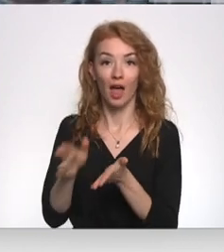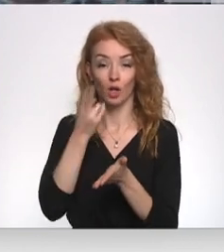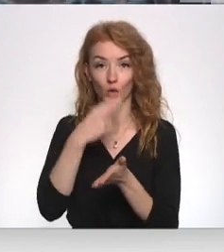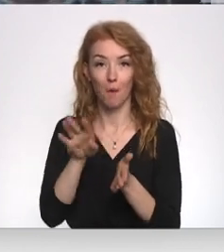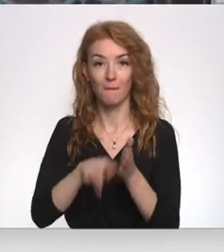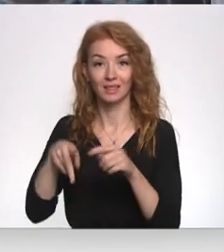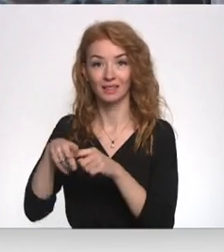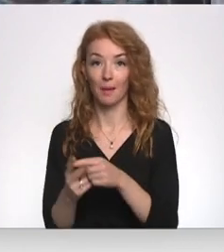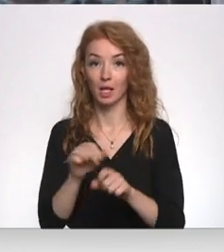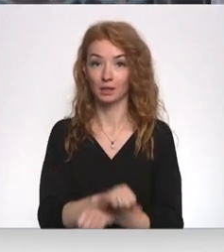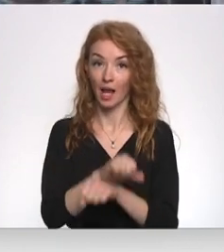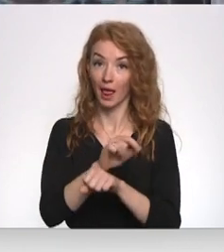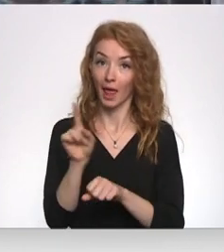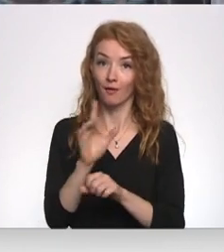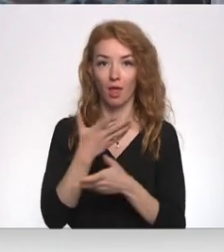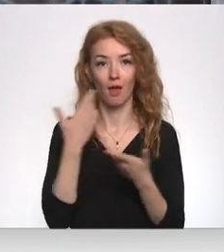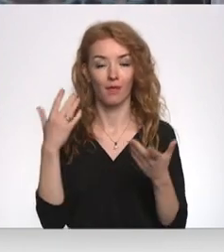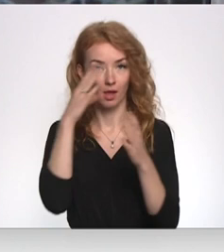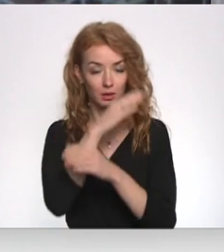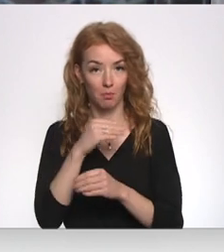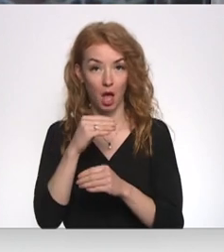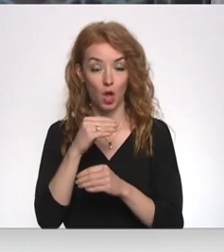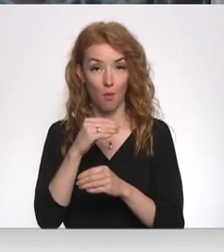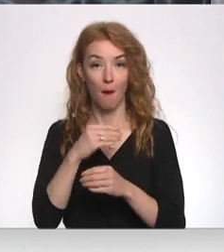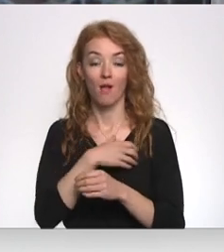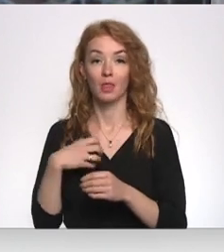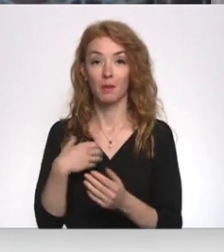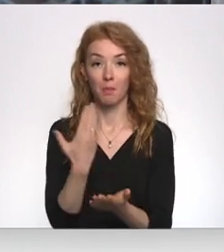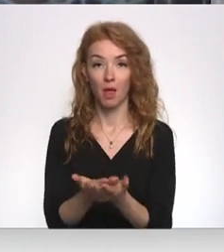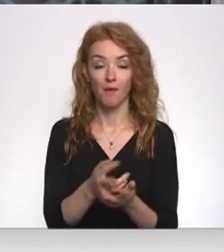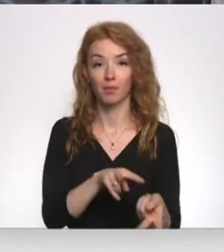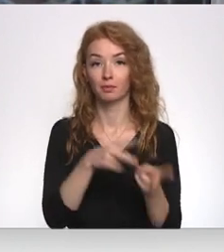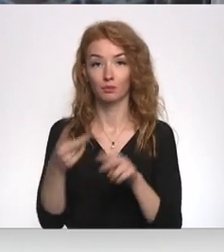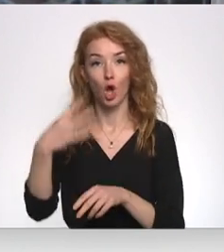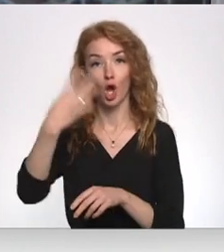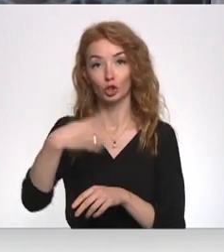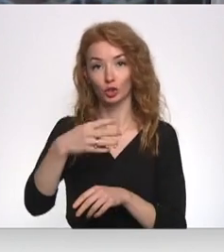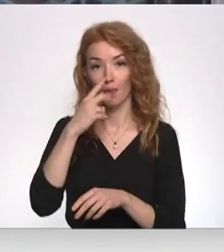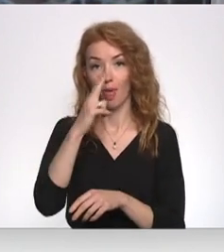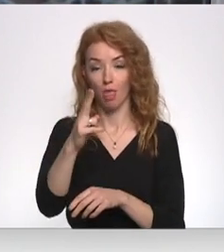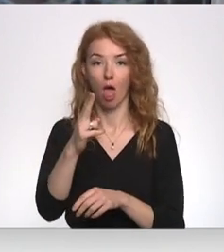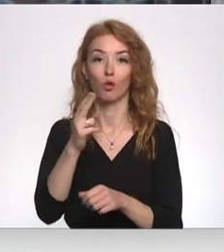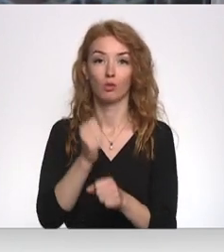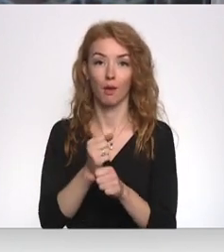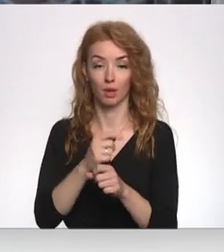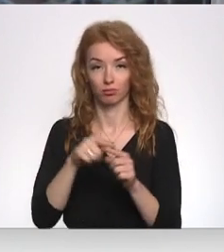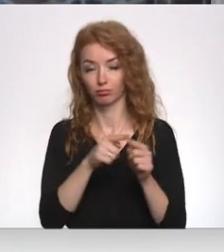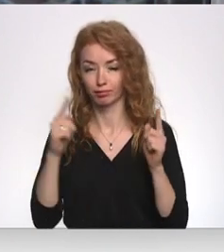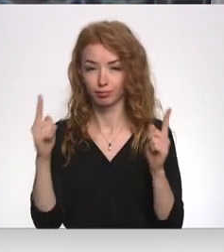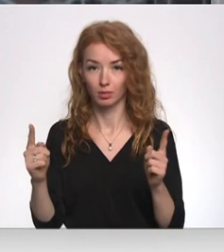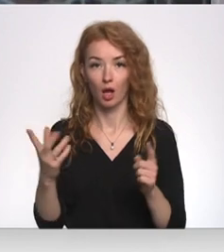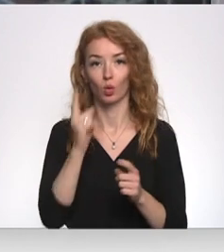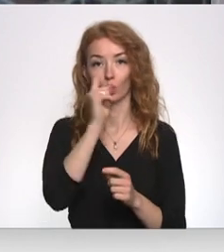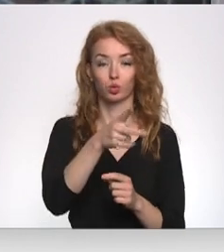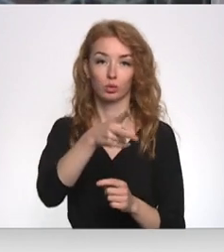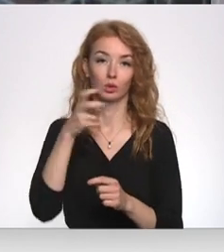streika vēl ir iespējama. Valdības skolotājiem piedāvā pārēju uz 40 darba stundu nedēļu ar 1200 eiro lielu